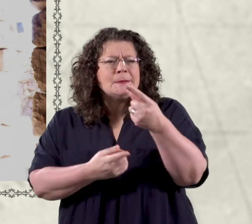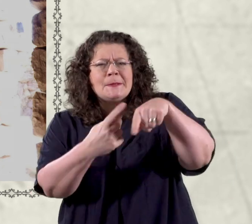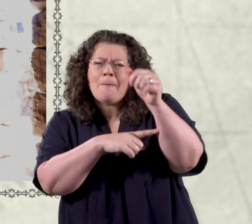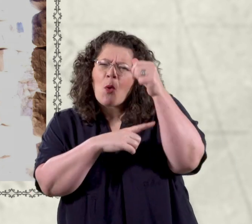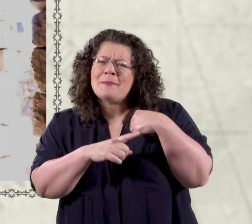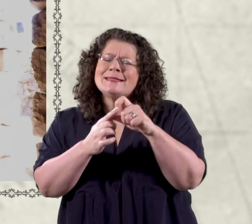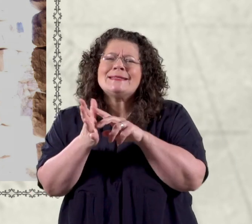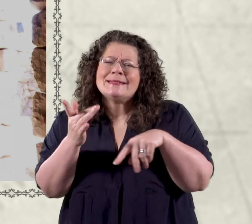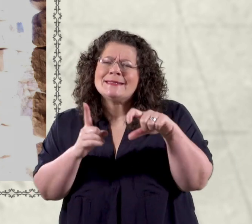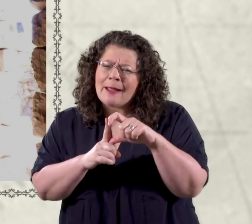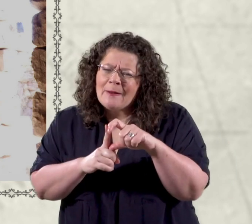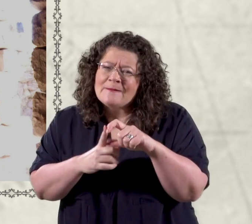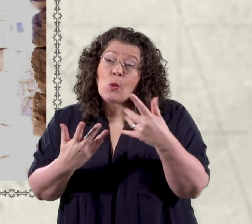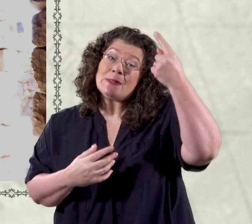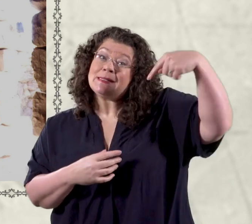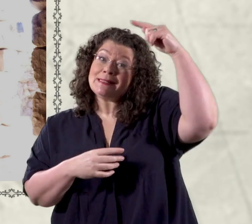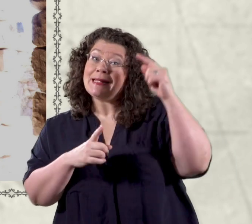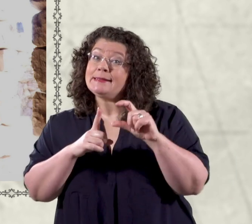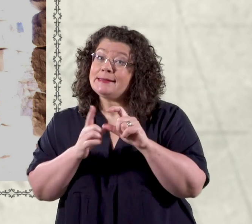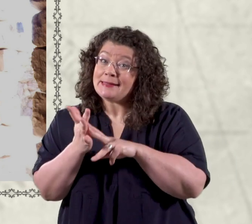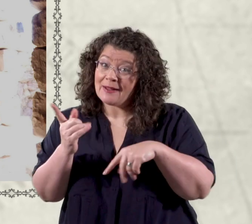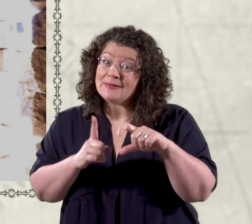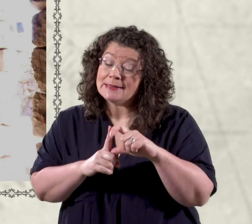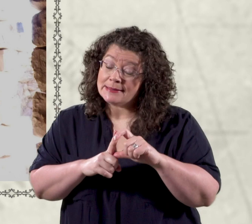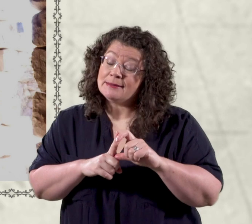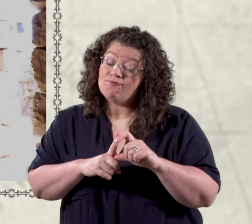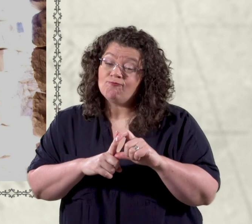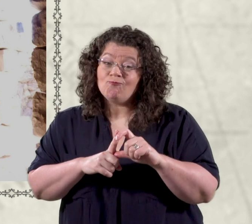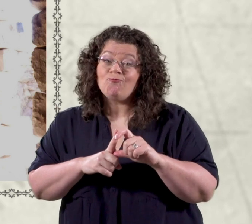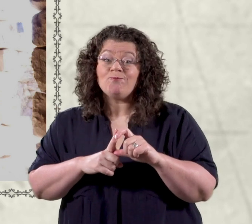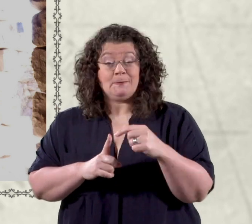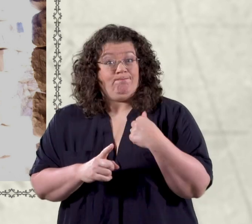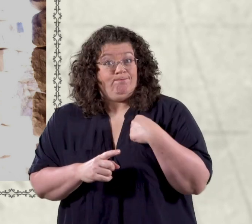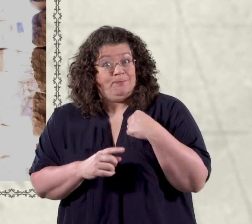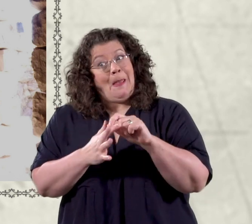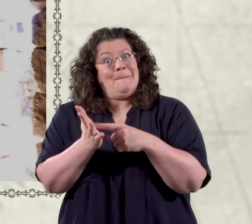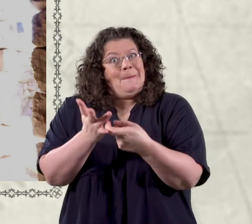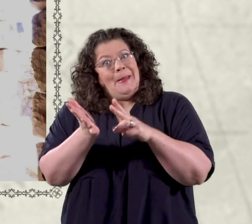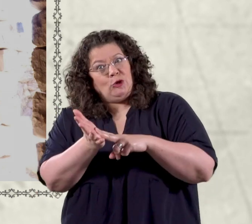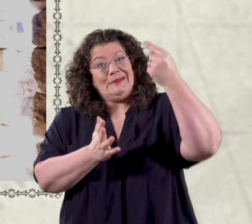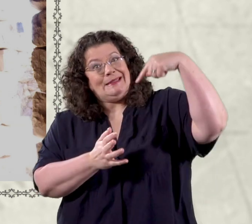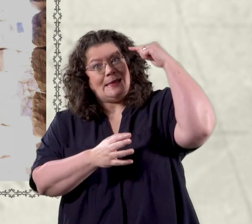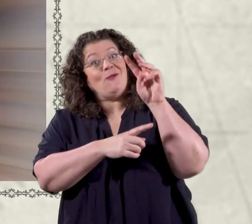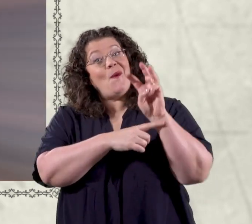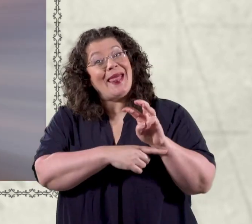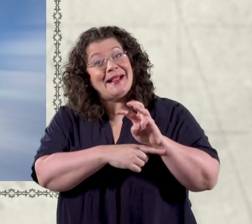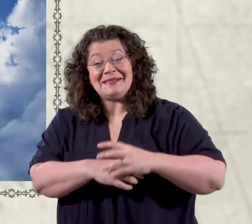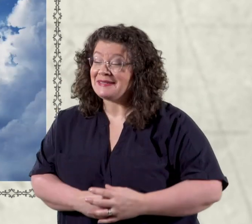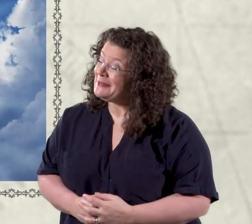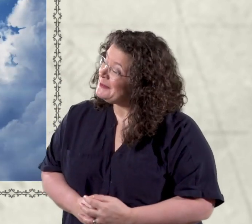Falle bod rhai na chi'n nabod fi fel Dewi Sant. Ie, dyna chi. Nawdd Sant Cymru. Oh.